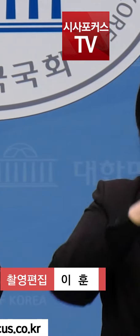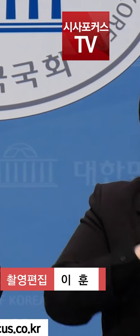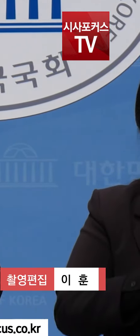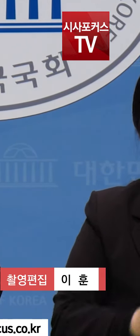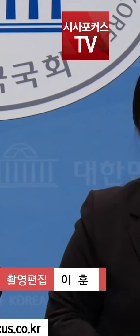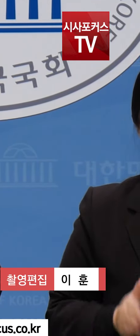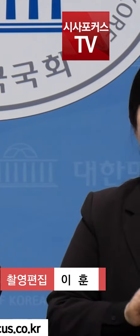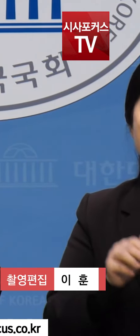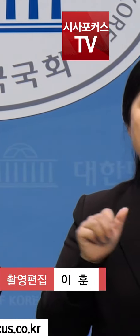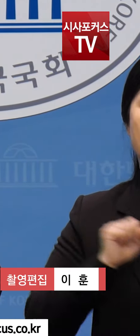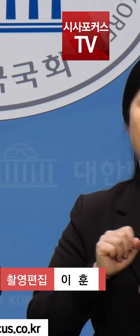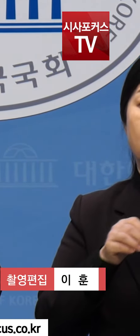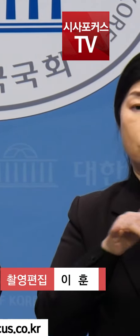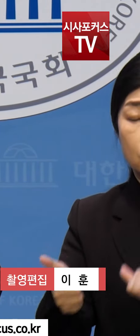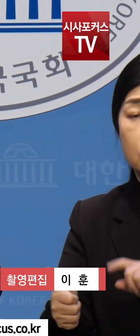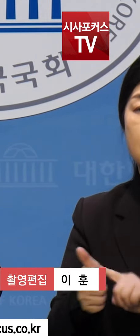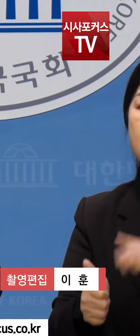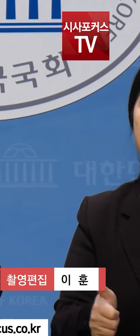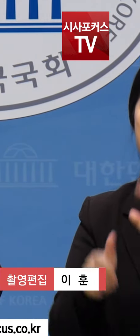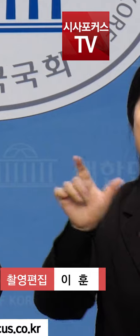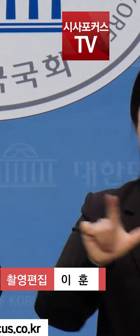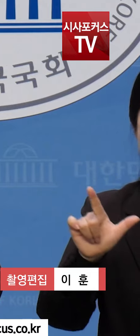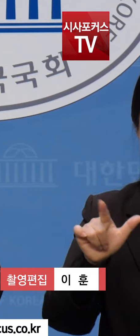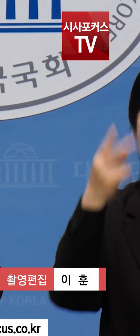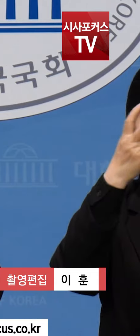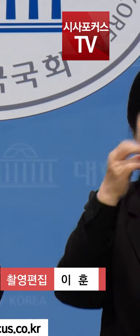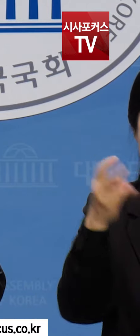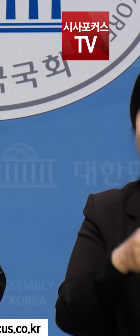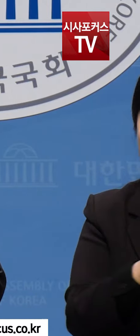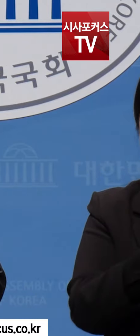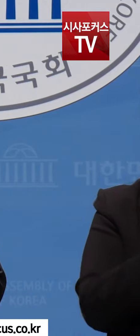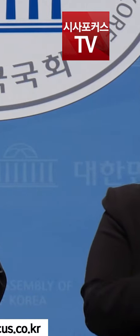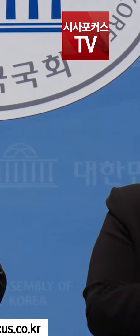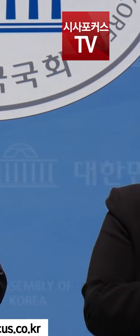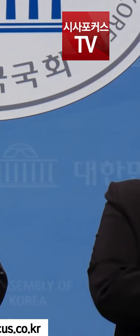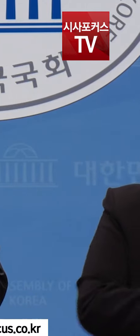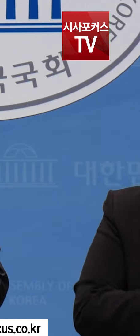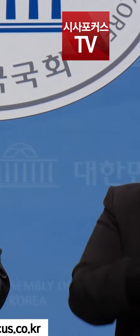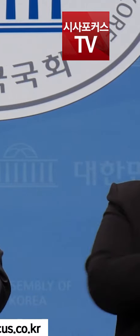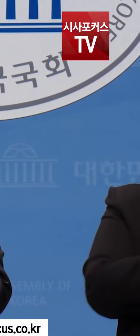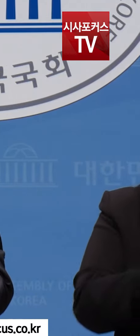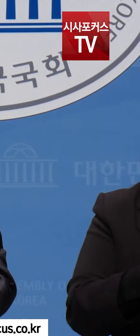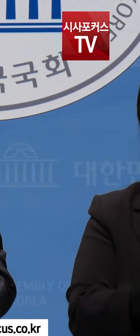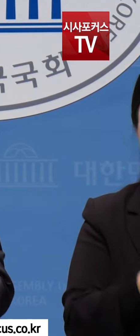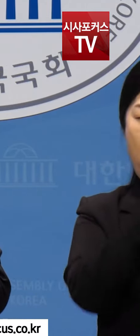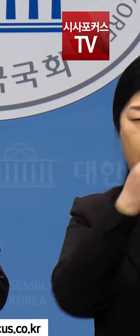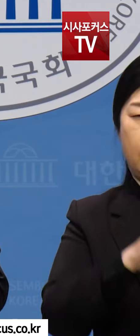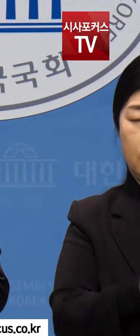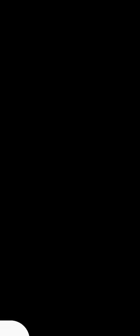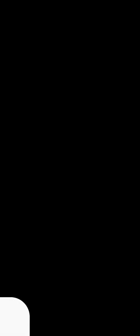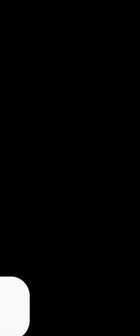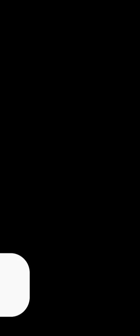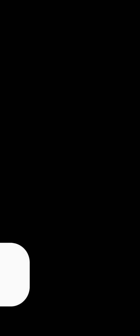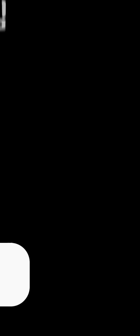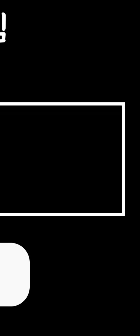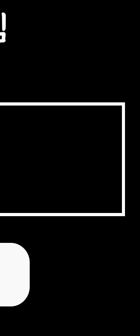순직 사건의 진상과 대통령실의 은폐 시도를 반드시 밝혀낼 것입니다.